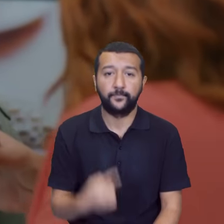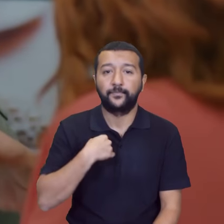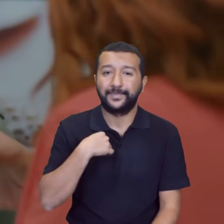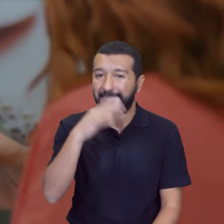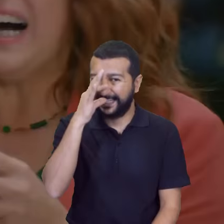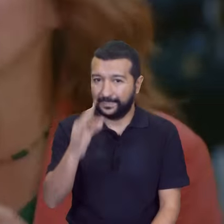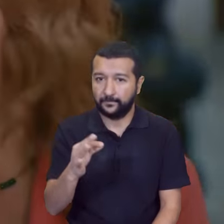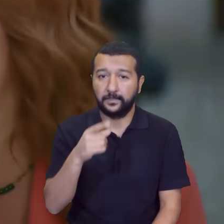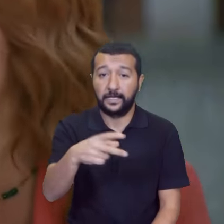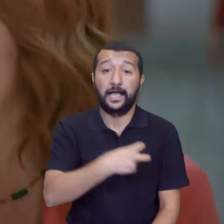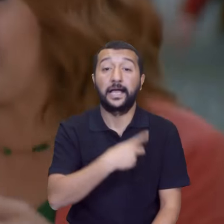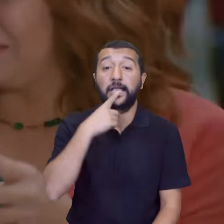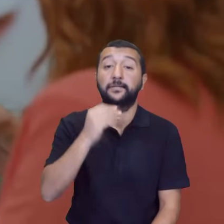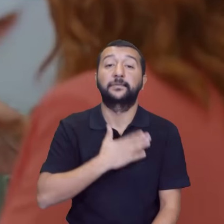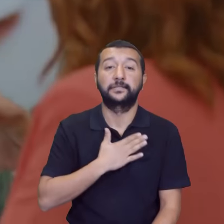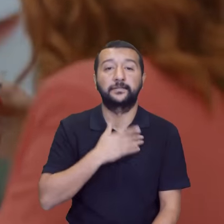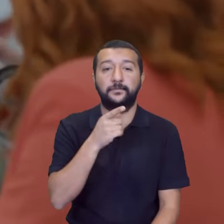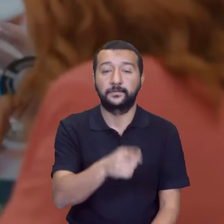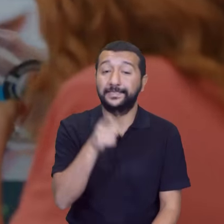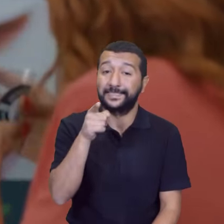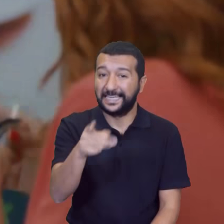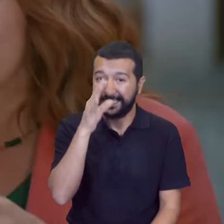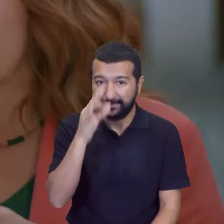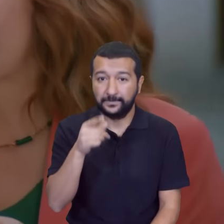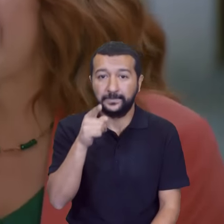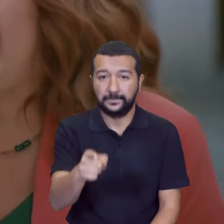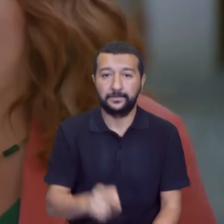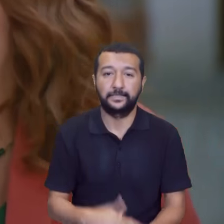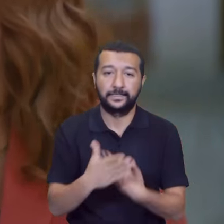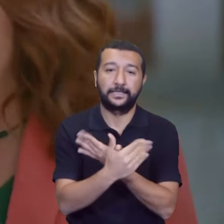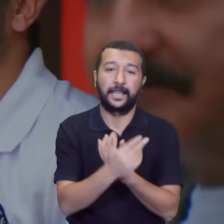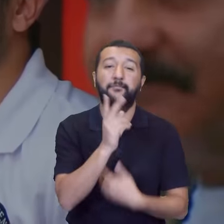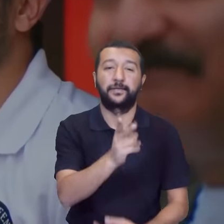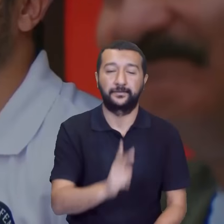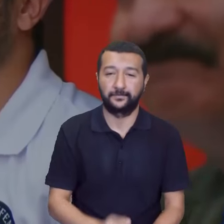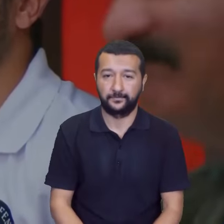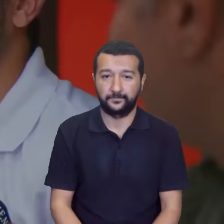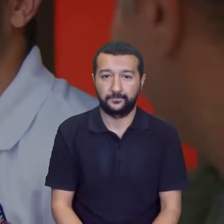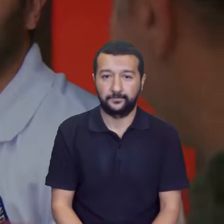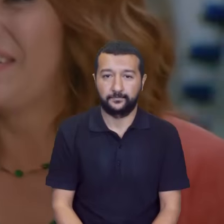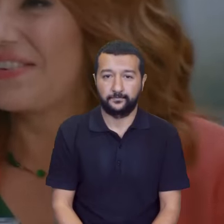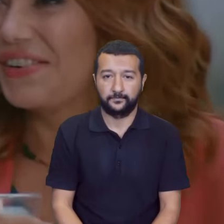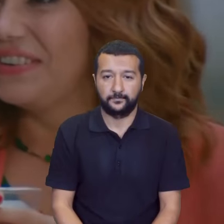Ben kimim? Aşk pastam. Sen kimsin? Kelebeğim.